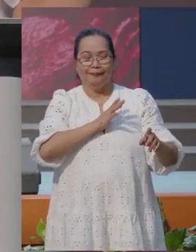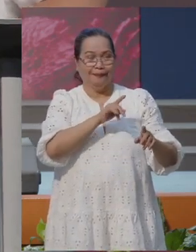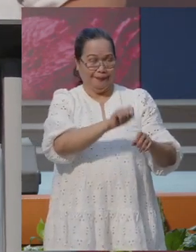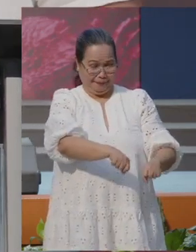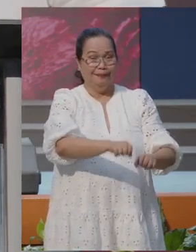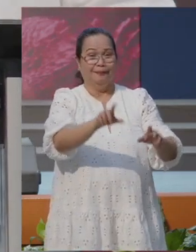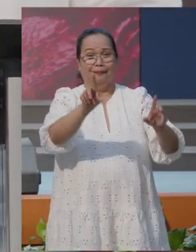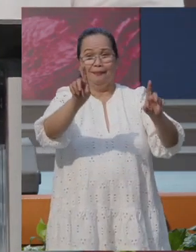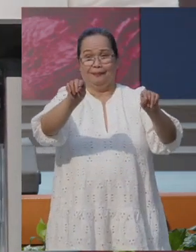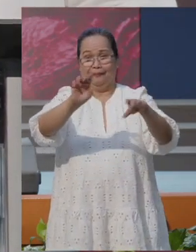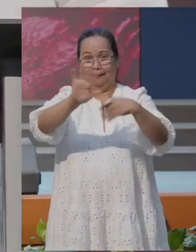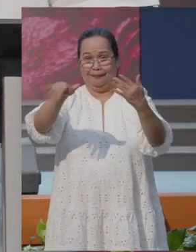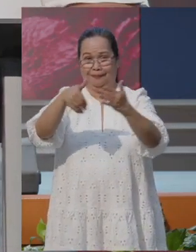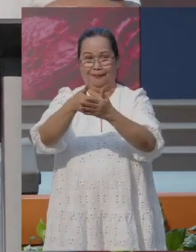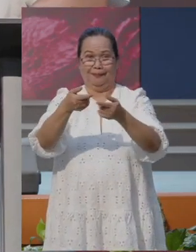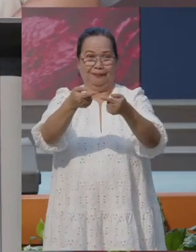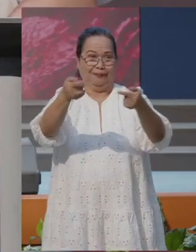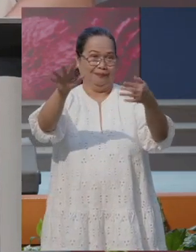No?